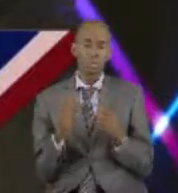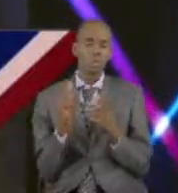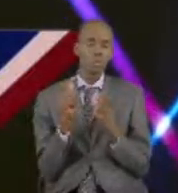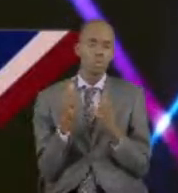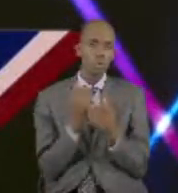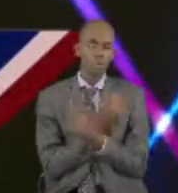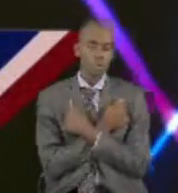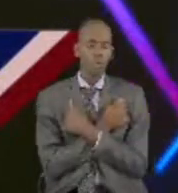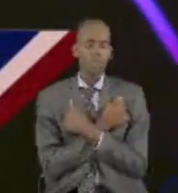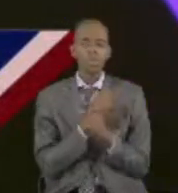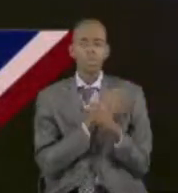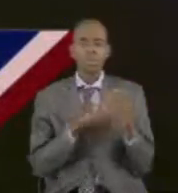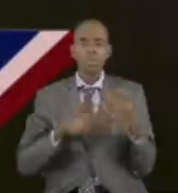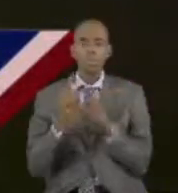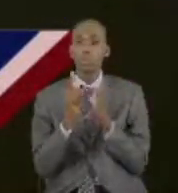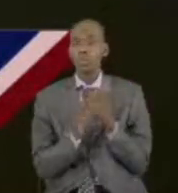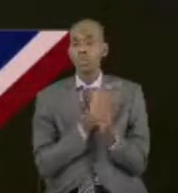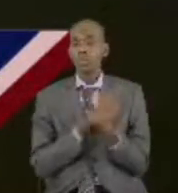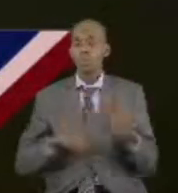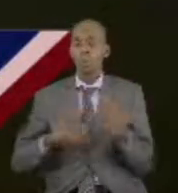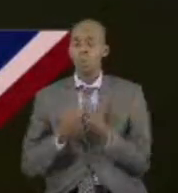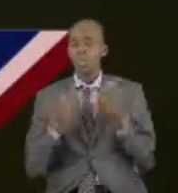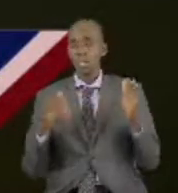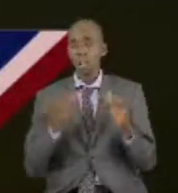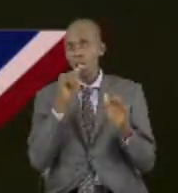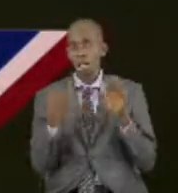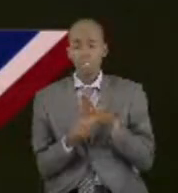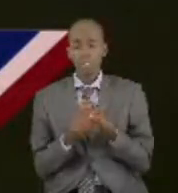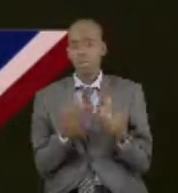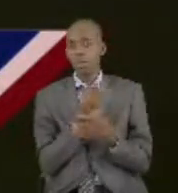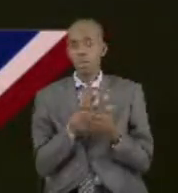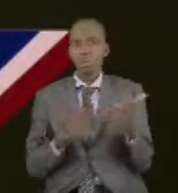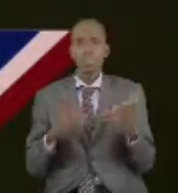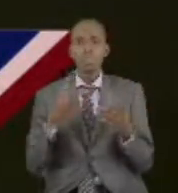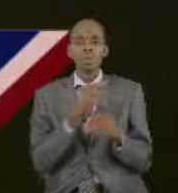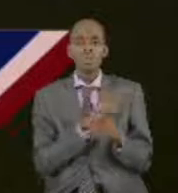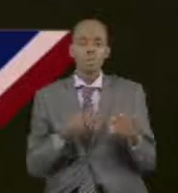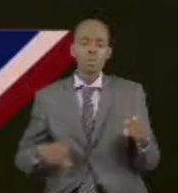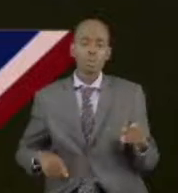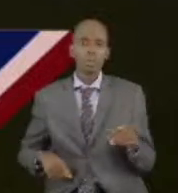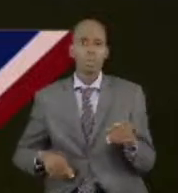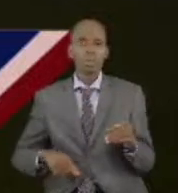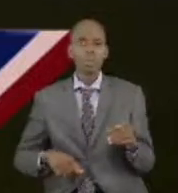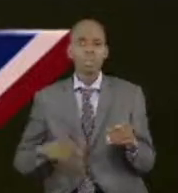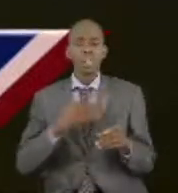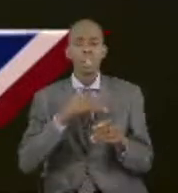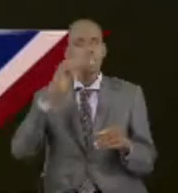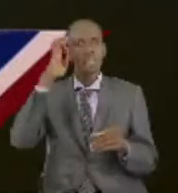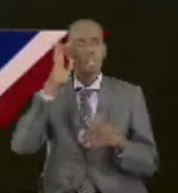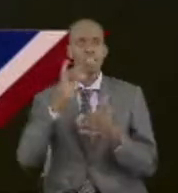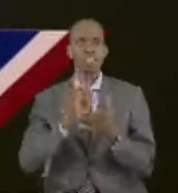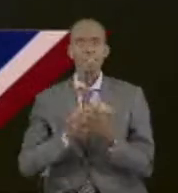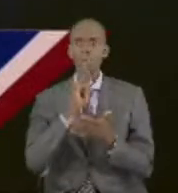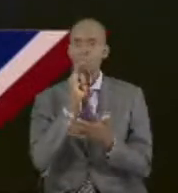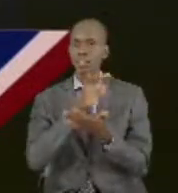manière irréservée, sans réserve, alors on dit, le juste néanmoins demeure ferme dans sa voie.